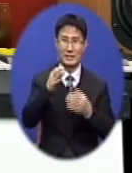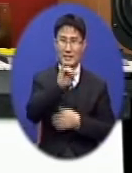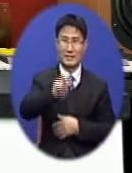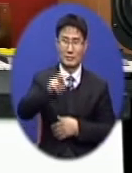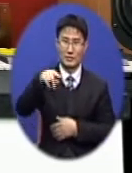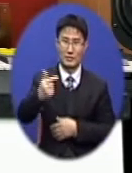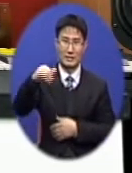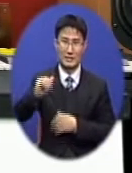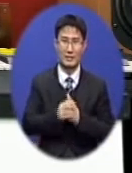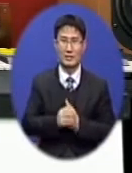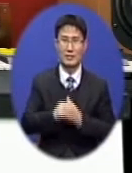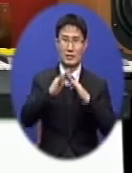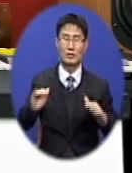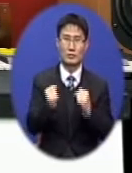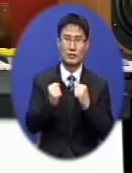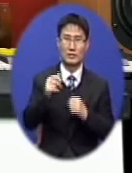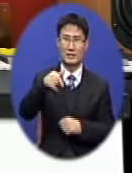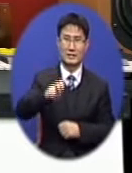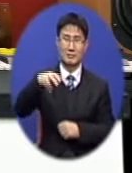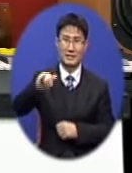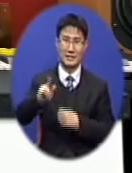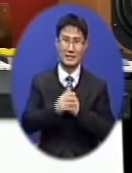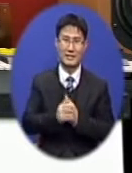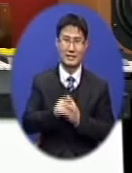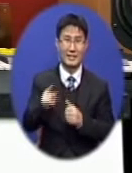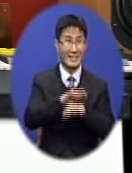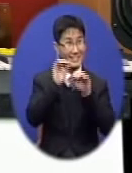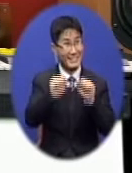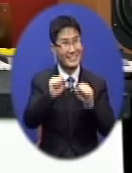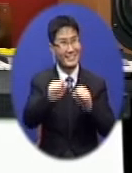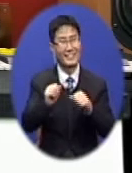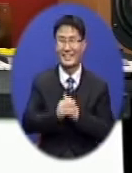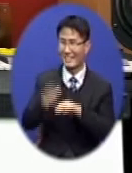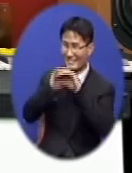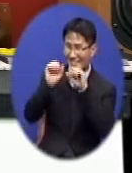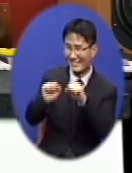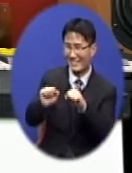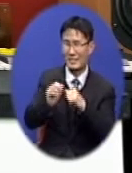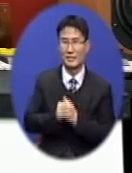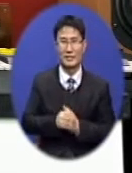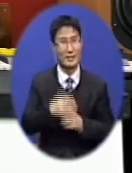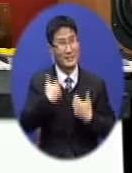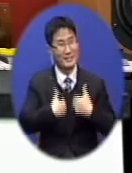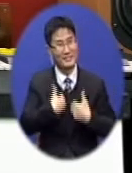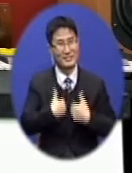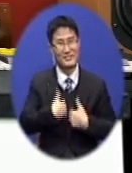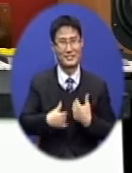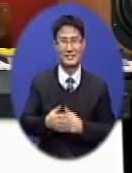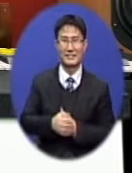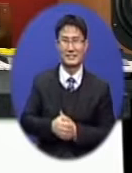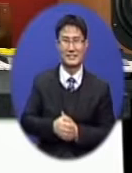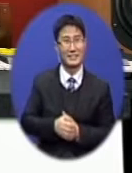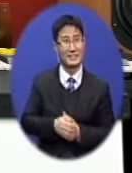임순기님 네. 전북 김제시에 사시는 임순기님 안녕하세요. 예, 안녕하세요. 네. 아유 반갑습니다.